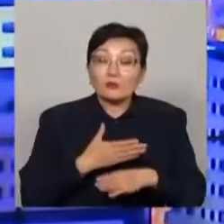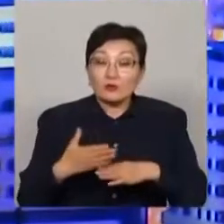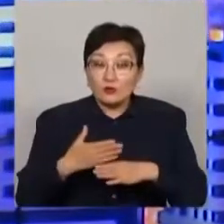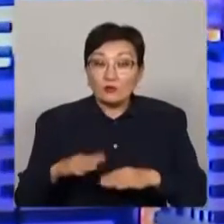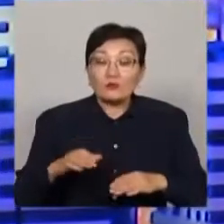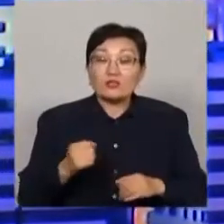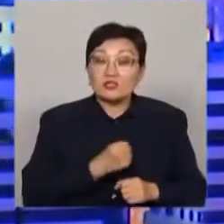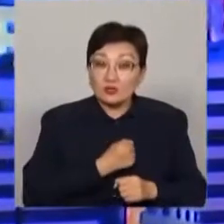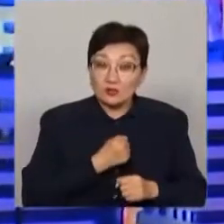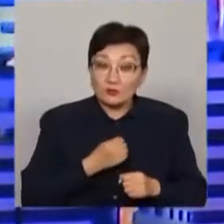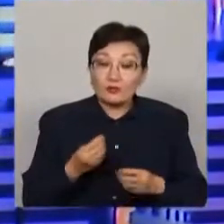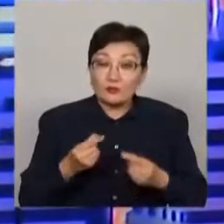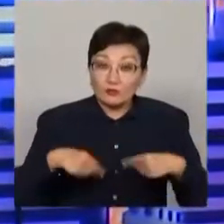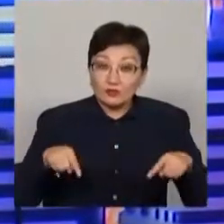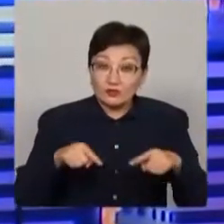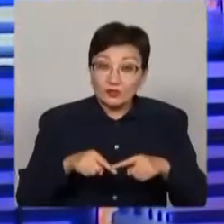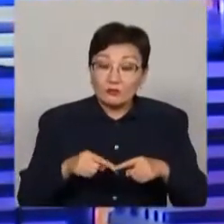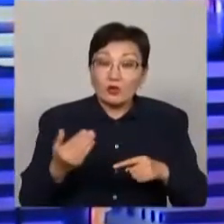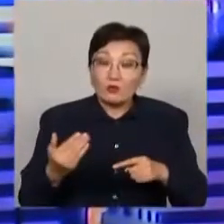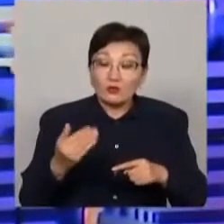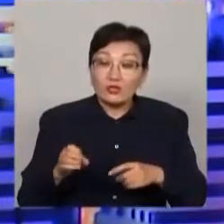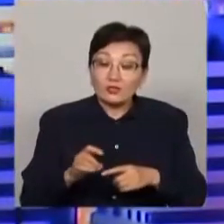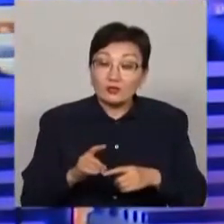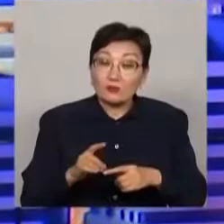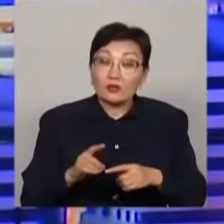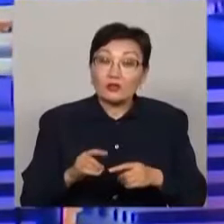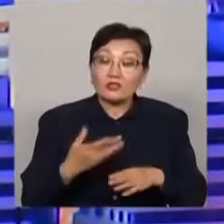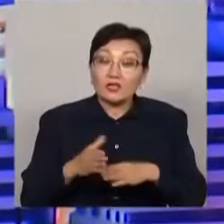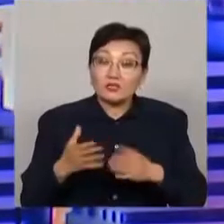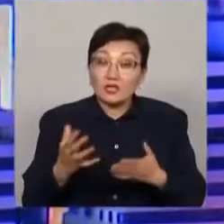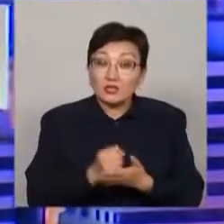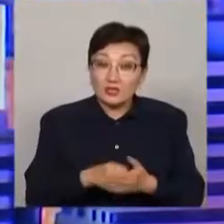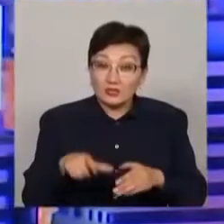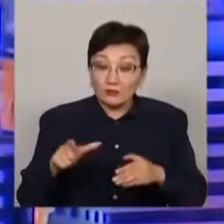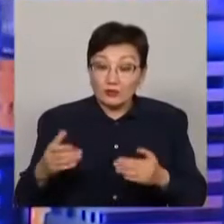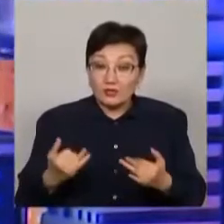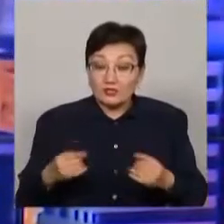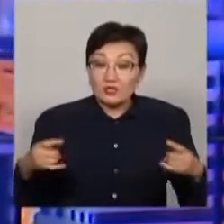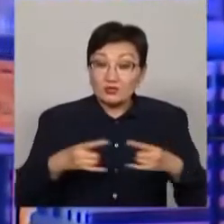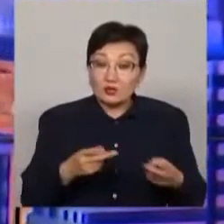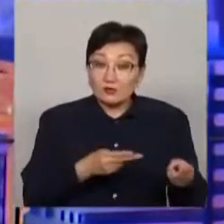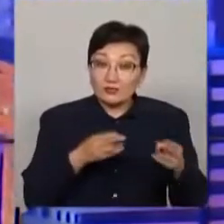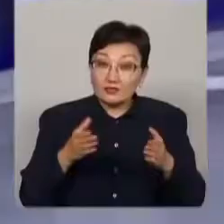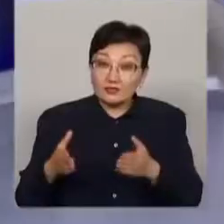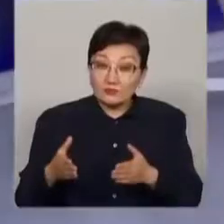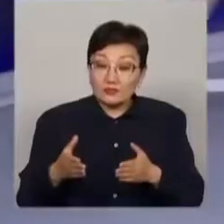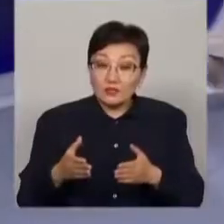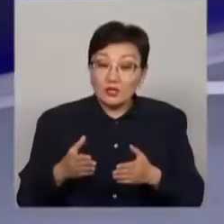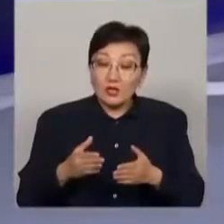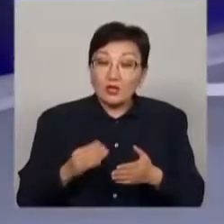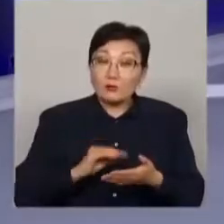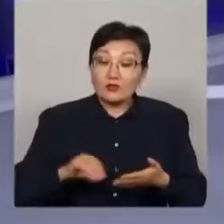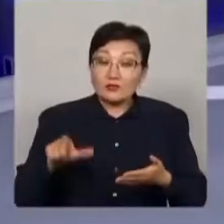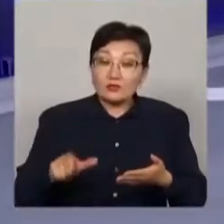осы микроқаржылық ұйымдардың жетегінде кеткендер болып отыр. Қазір студияға келіп жайғасқан әріптесім Мадина